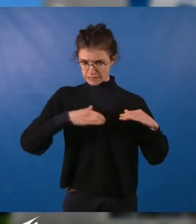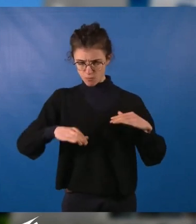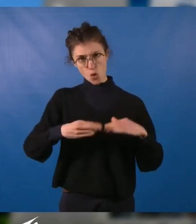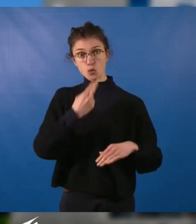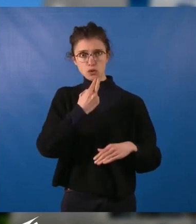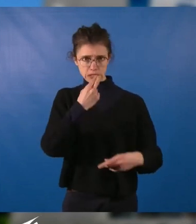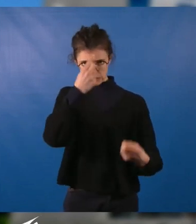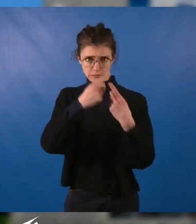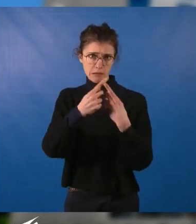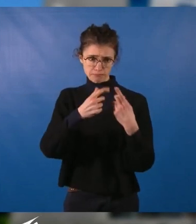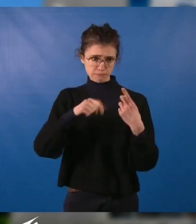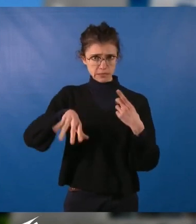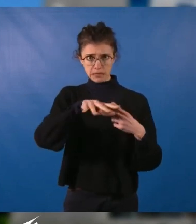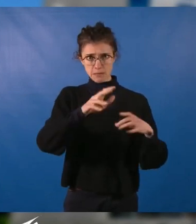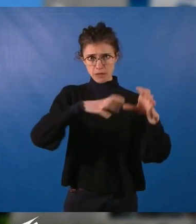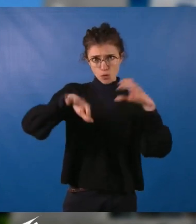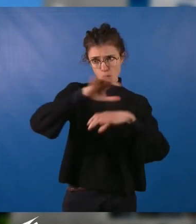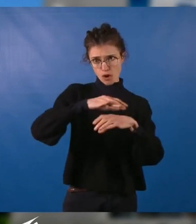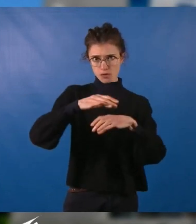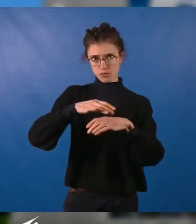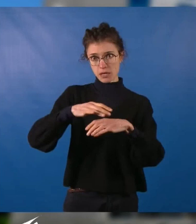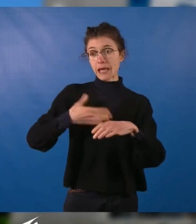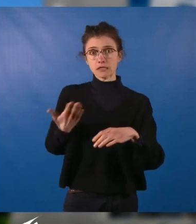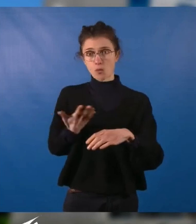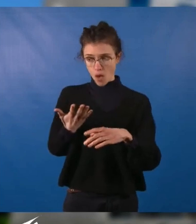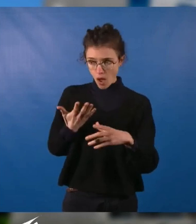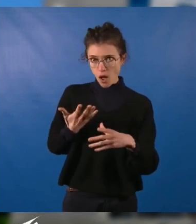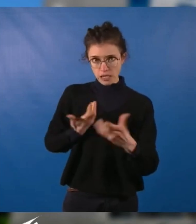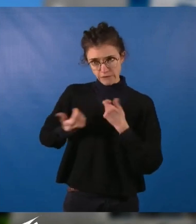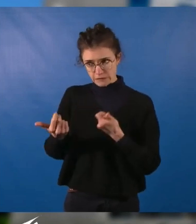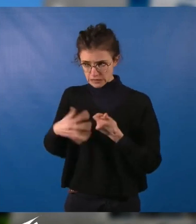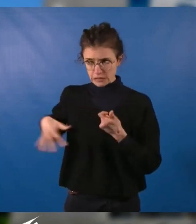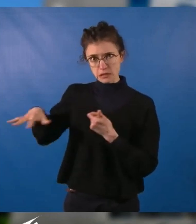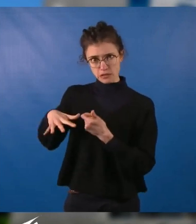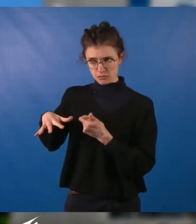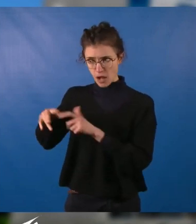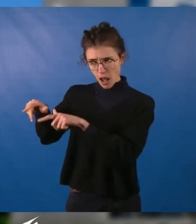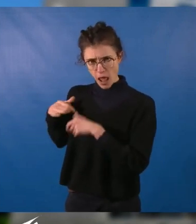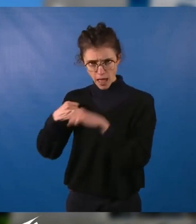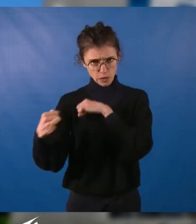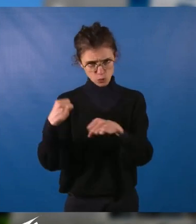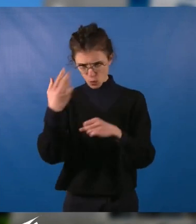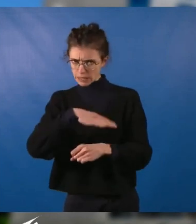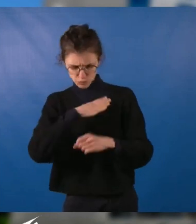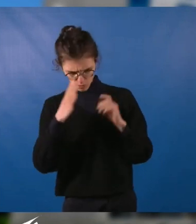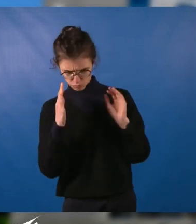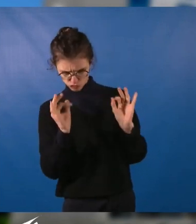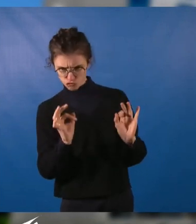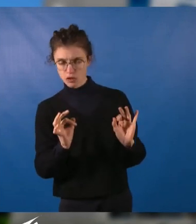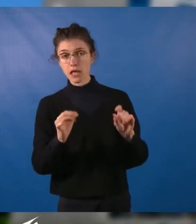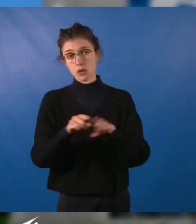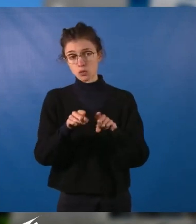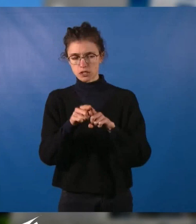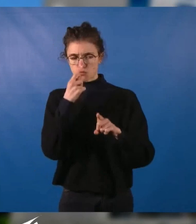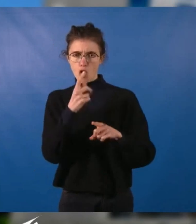la métropole, par une gestion responsable des deniers publics, par un recours raisonné à l'emprunt. Et oui, Monsieur